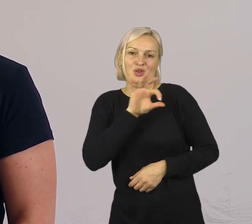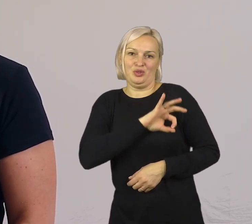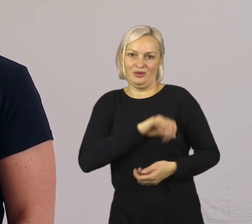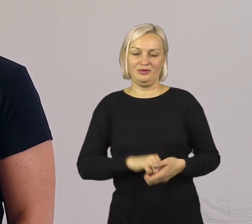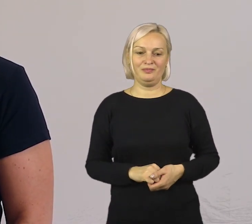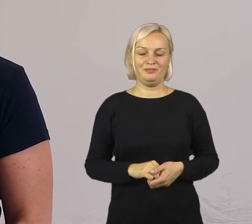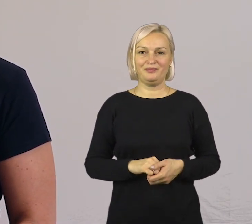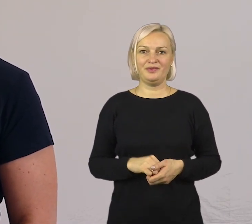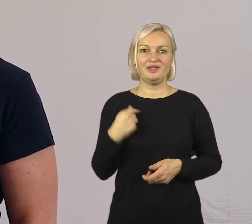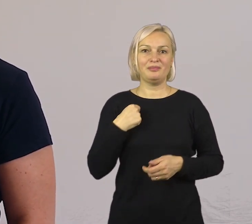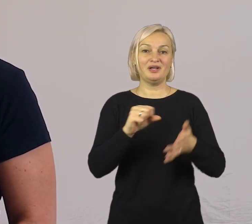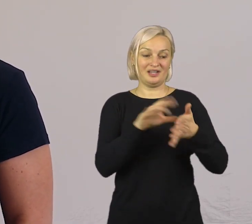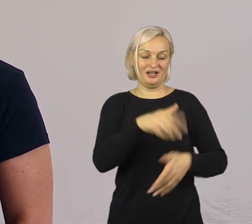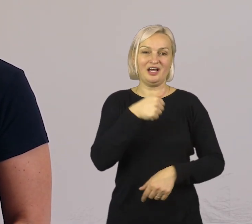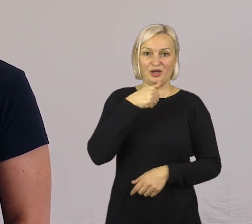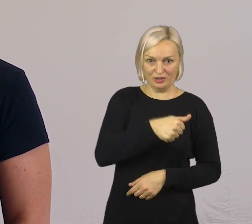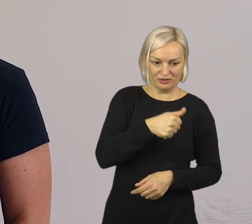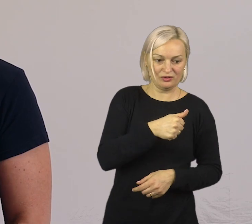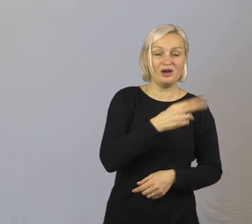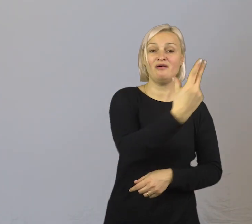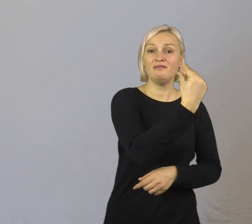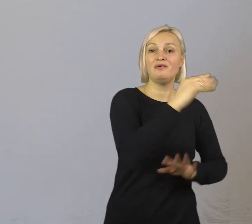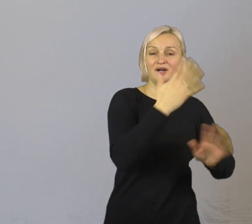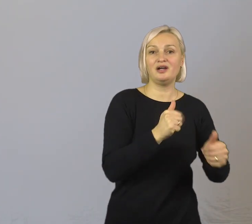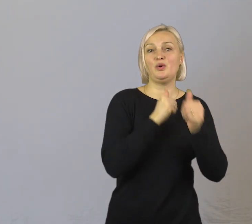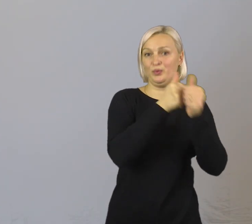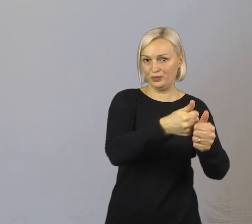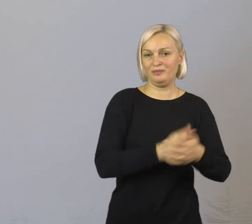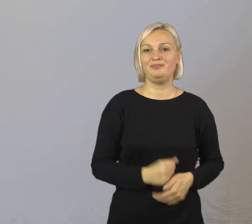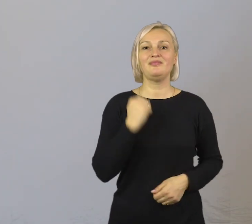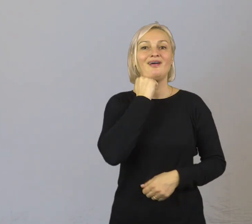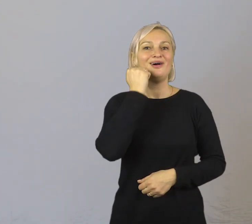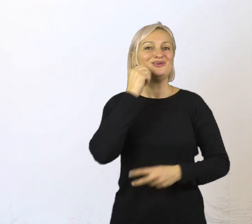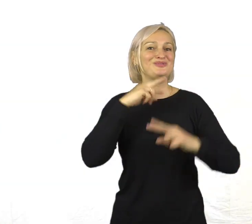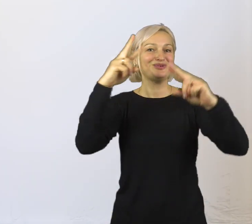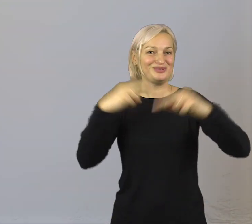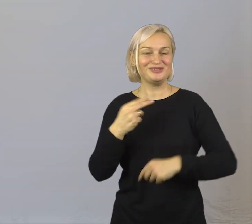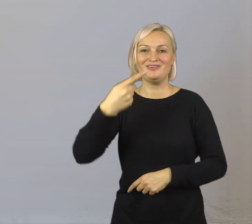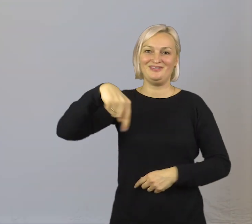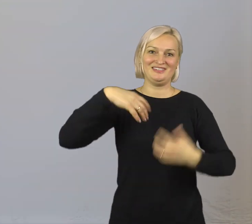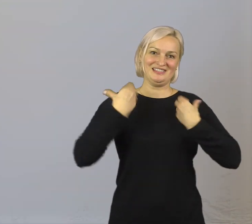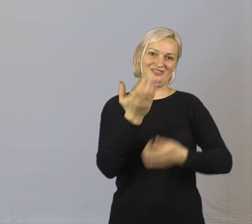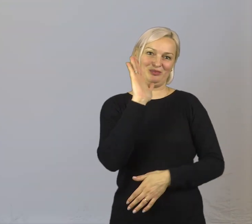Įjunkite defibriliatorių ir sekite jo nurodymus. Ačiū už dėmesį, būkite sveiki.